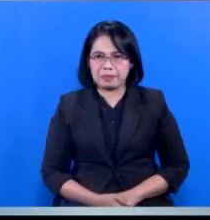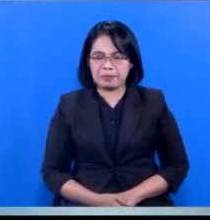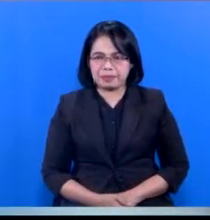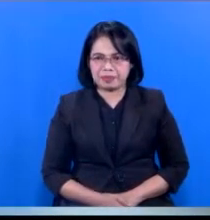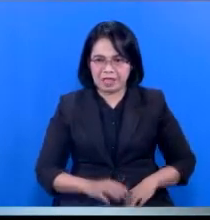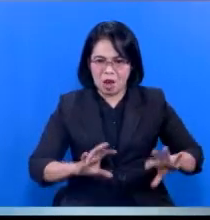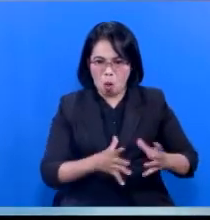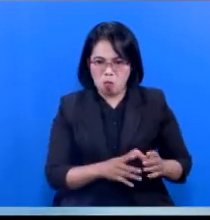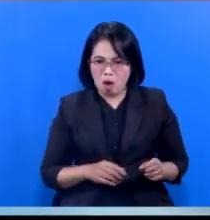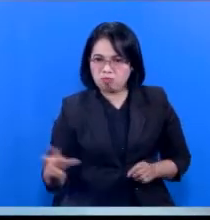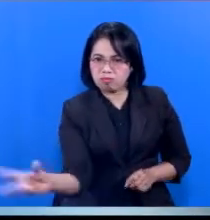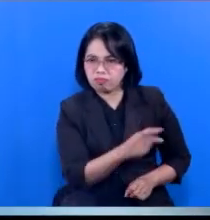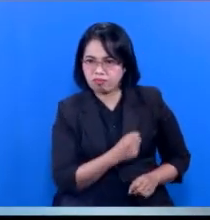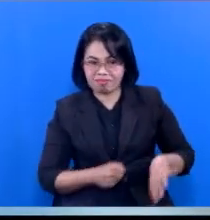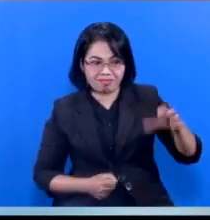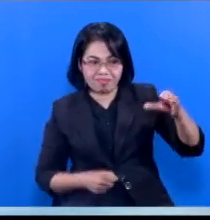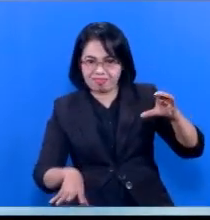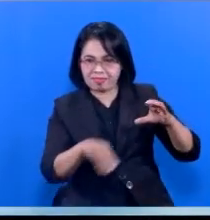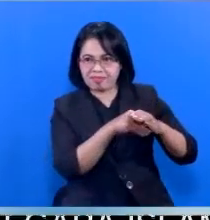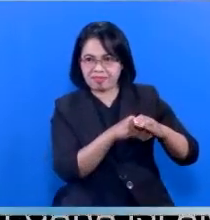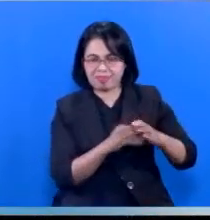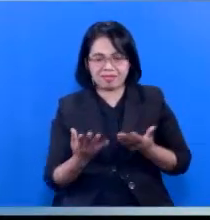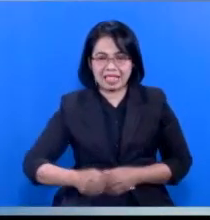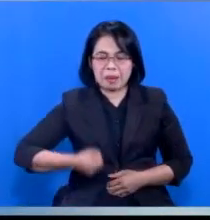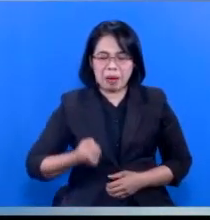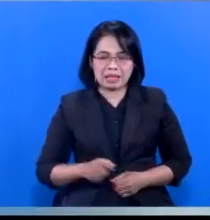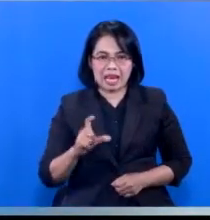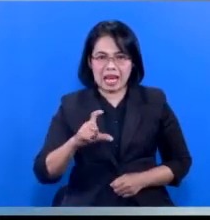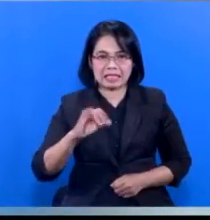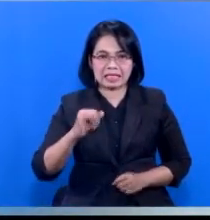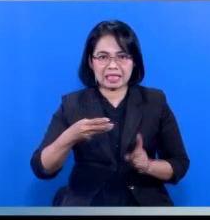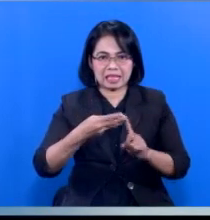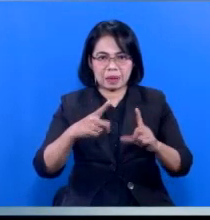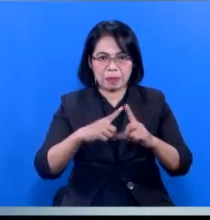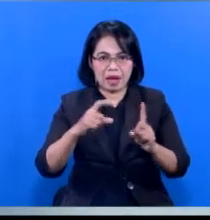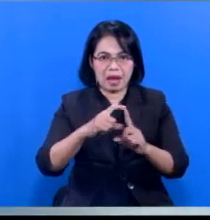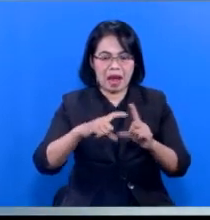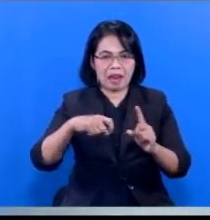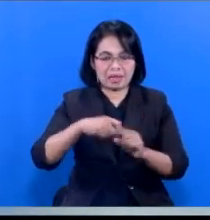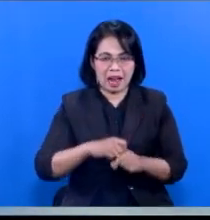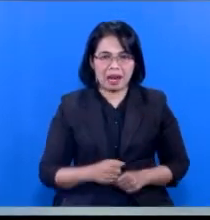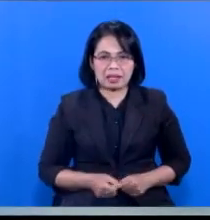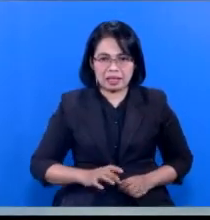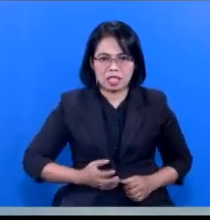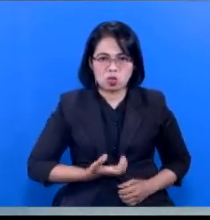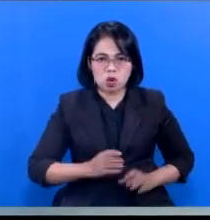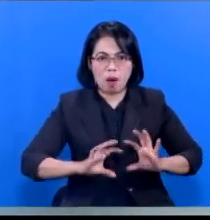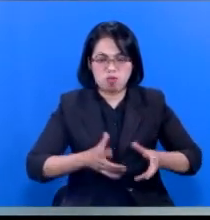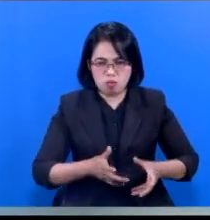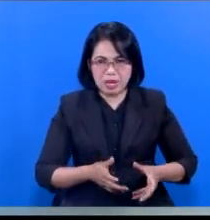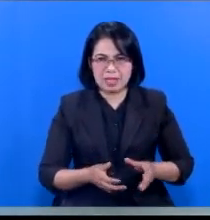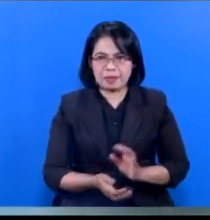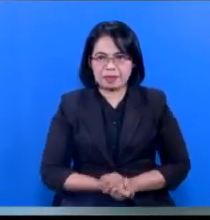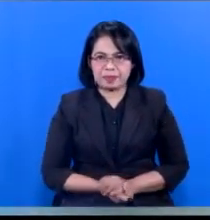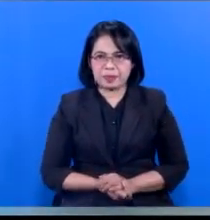Kelompok pengutil terekam kamera pengawas saat sedang beraksi di Pasar Cibadak, Kabupaten Sukabumi, Senin lalu. Dari rekaman terlihat sekelompok emak-emak